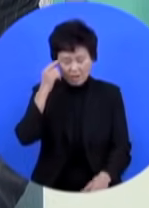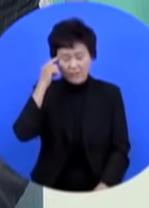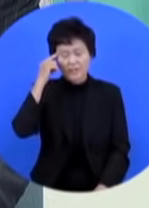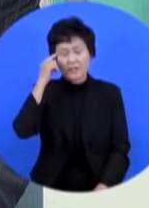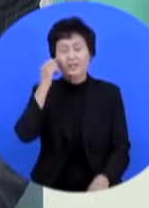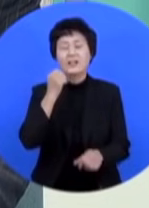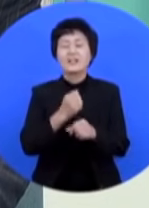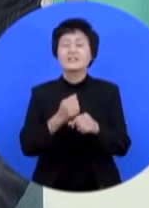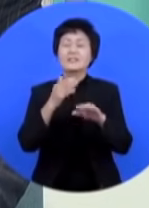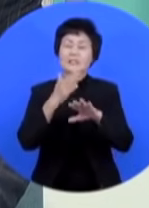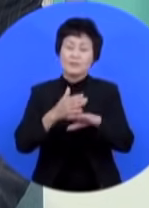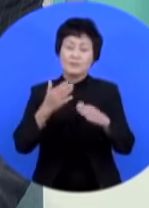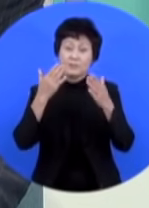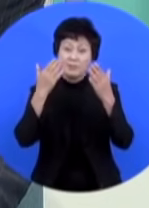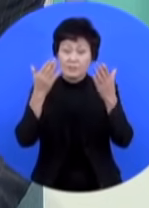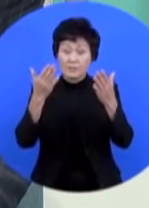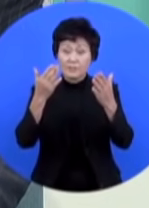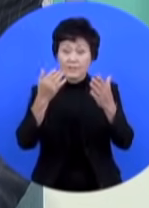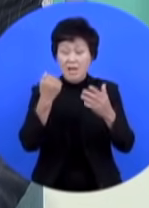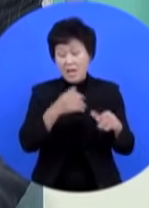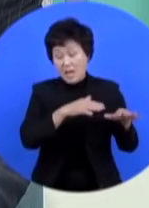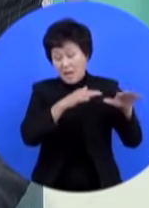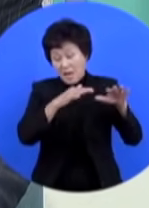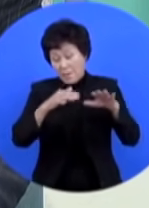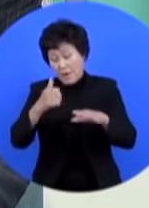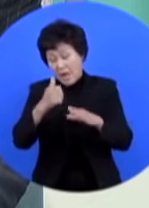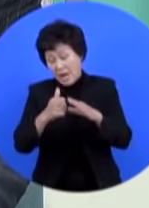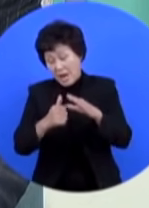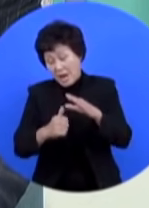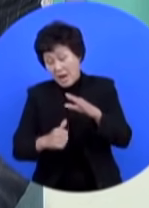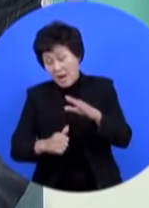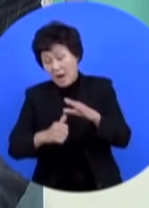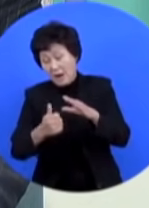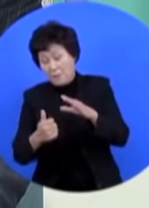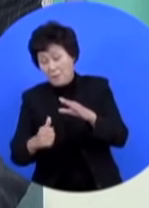감사합니다. 바다에 빠진 사람을 살리려고